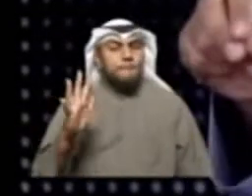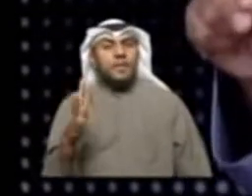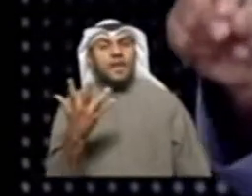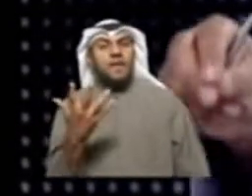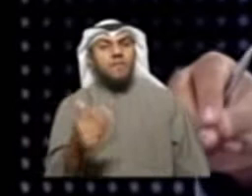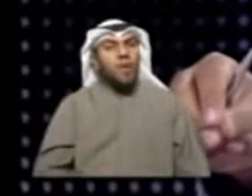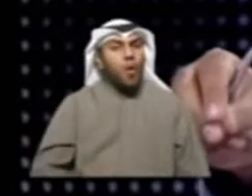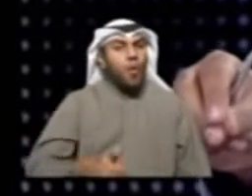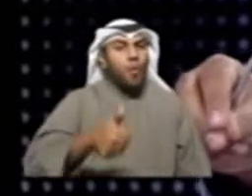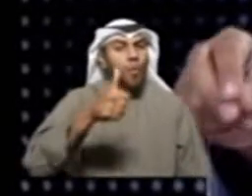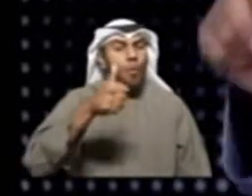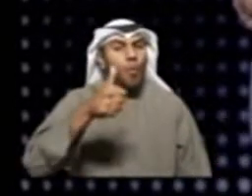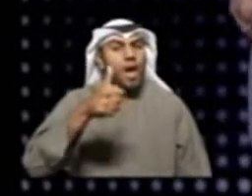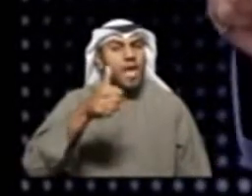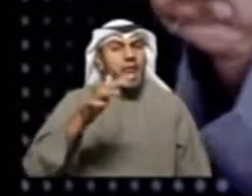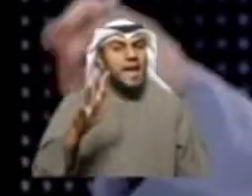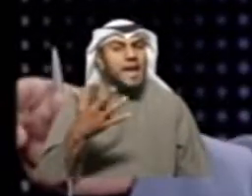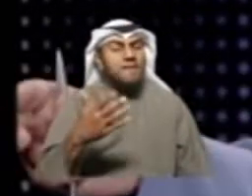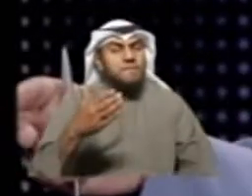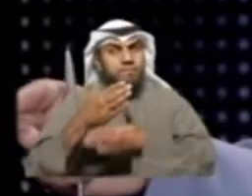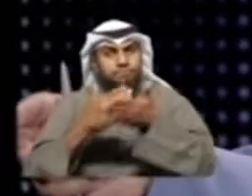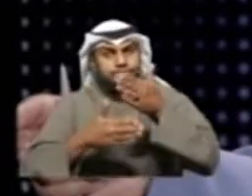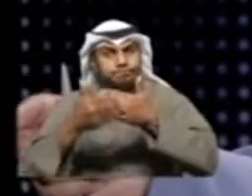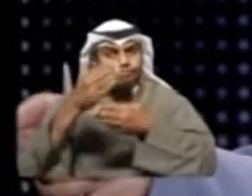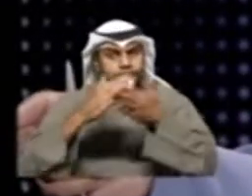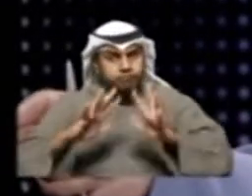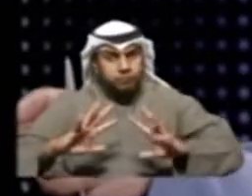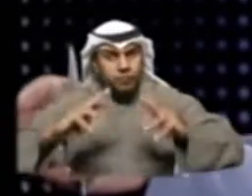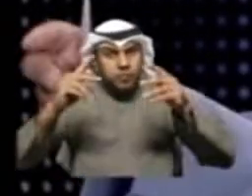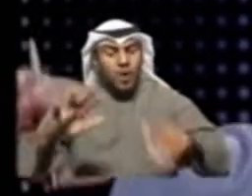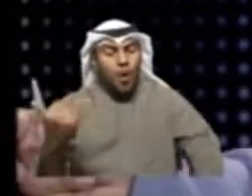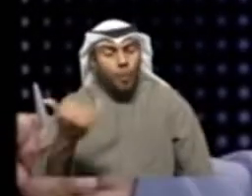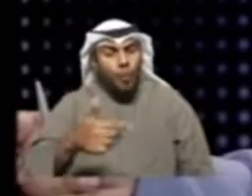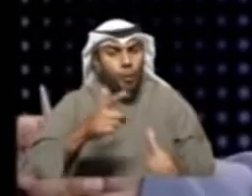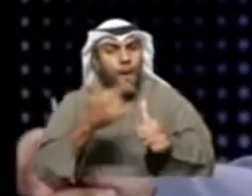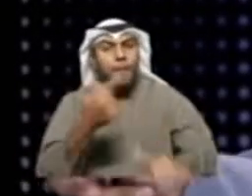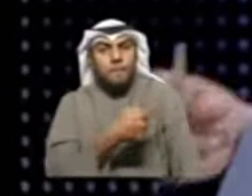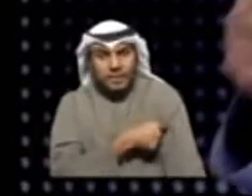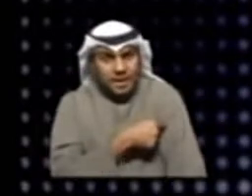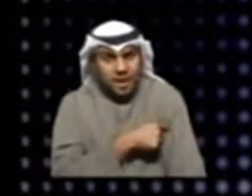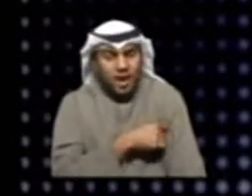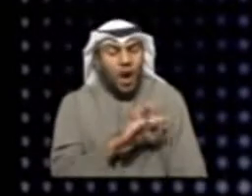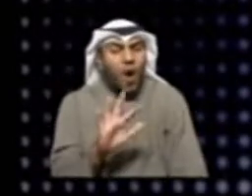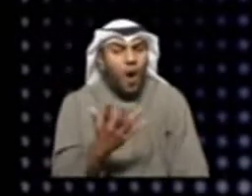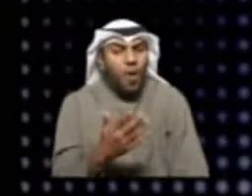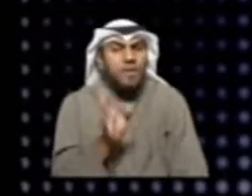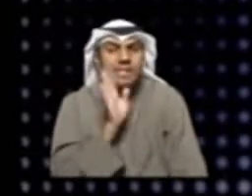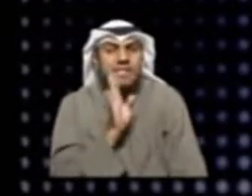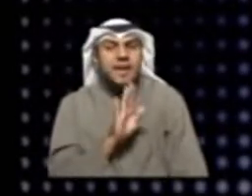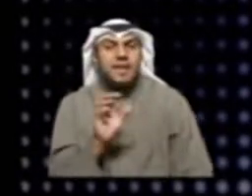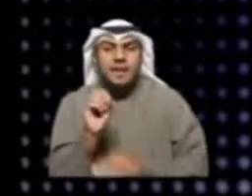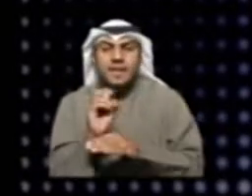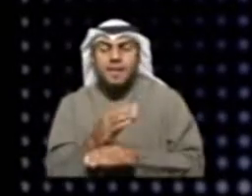من دعم الإعمار؟ سوف يكون في المنشآت الصحية، يعني نعم الأولوية نعم للمنشآت الصحية نعم أم للتعليمية